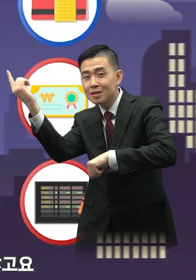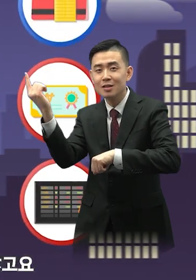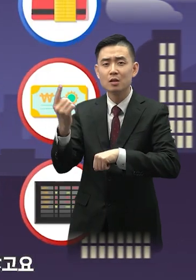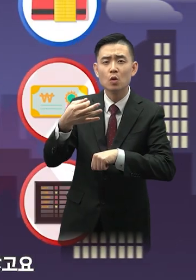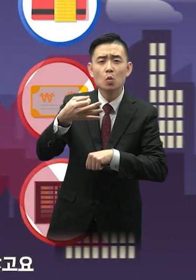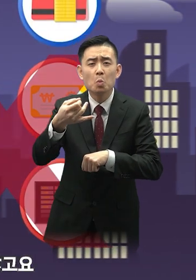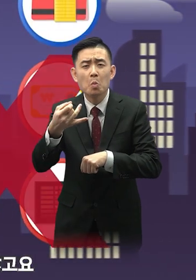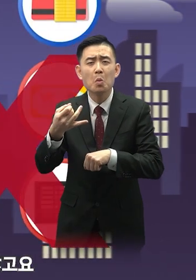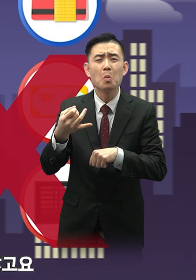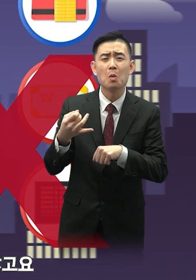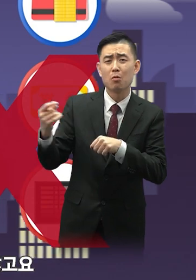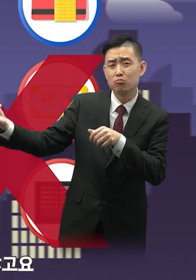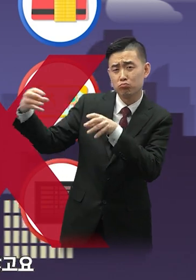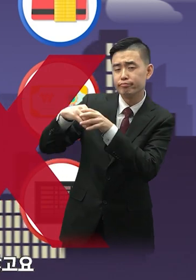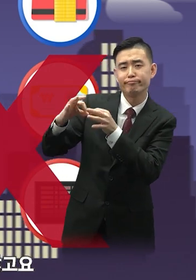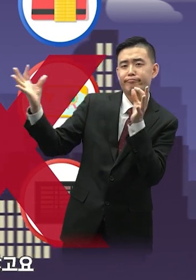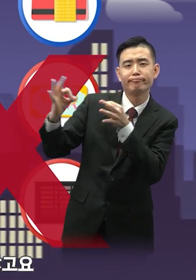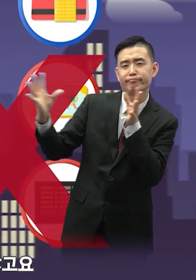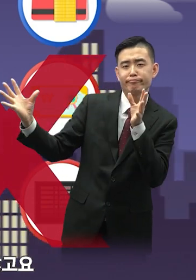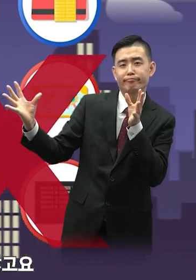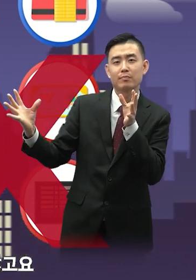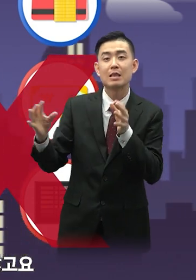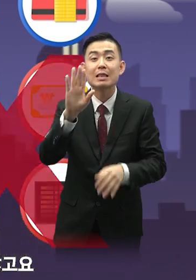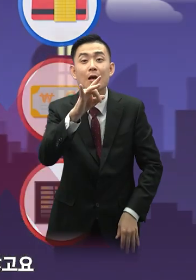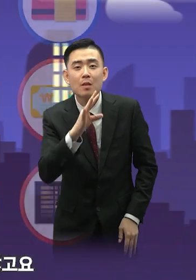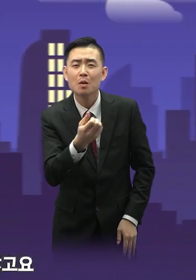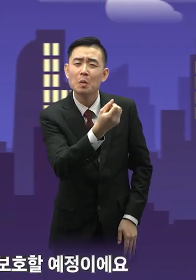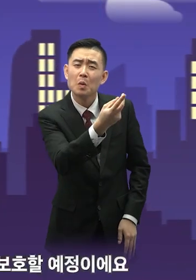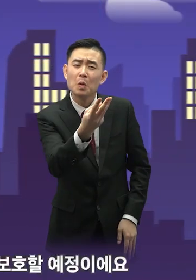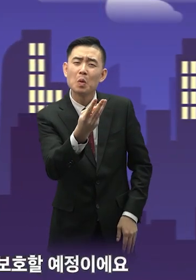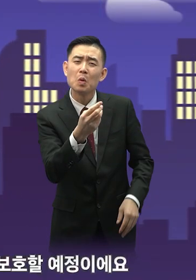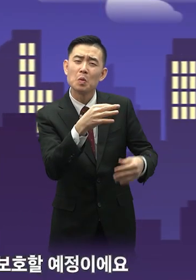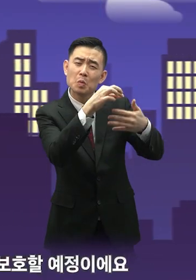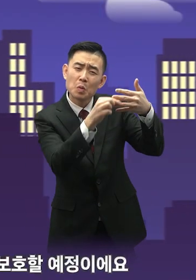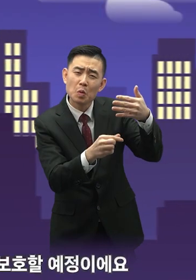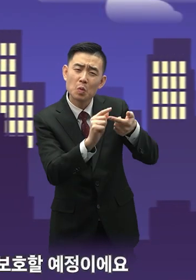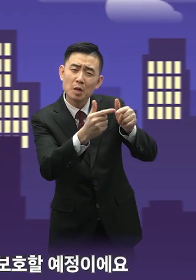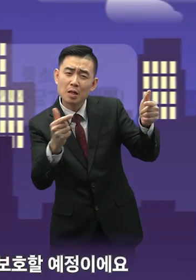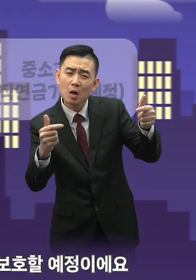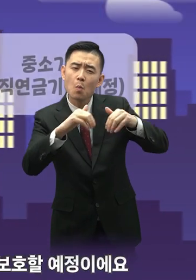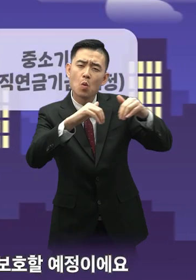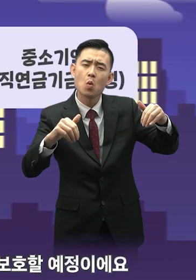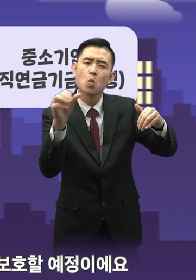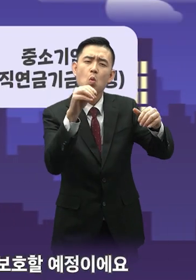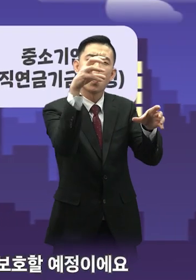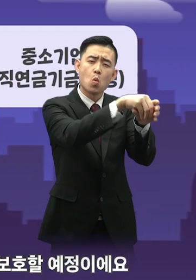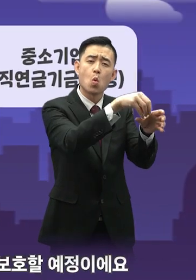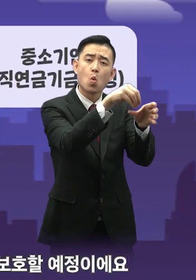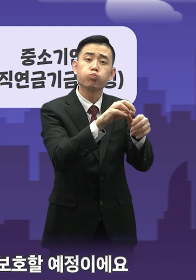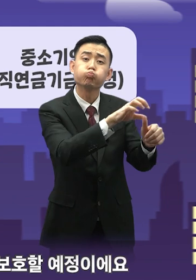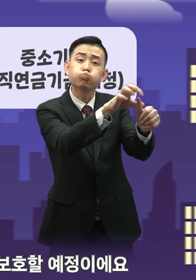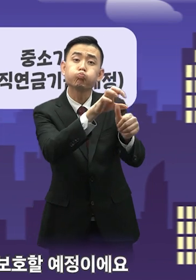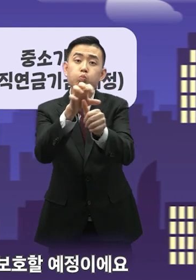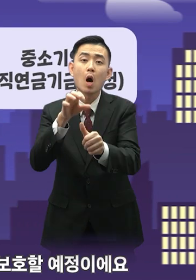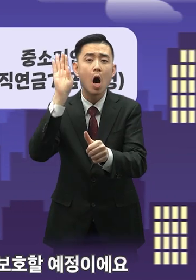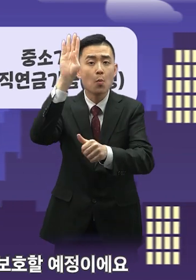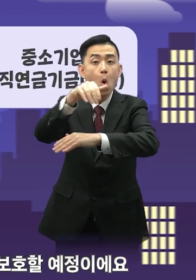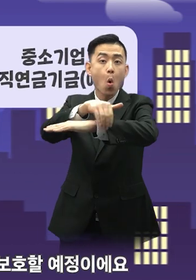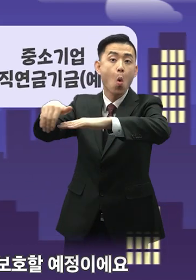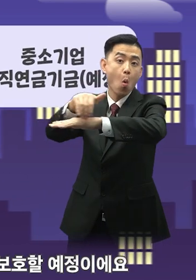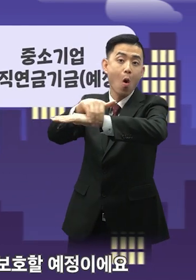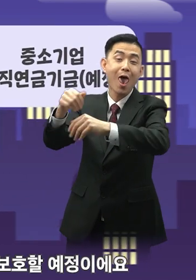비보호 금융상품 금액은 당연히 포함되지 않고요. 다만, 몇몇 금융상품은 별도로 5천만 원까지